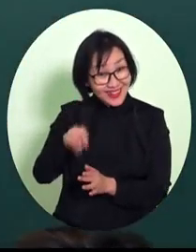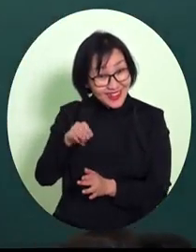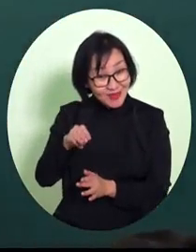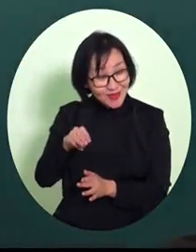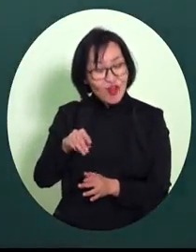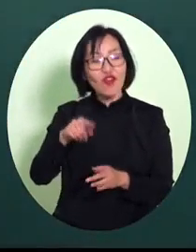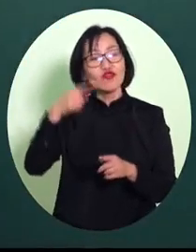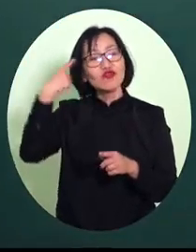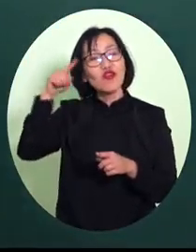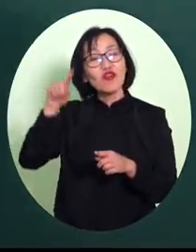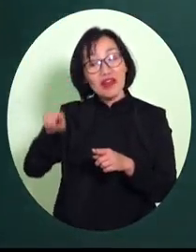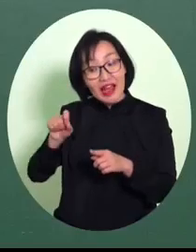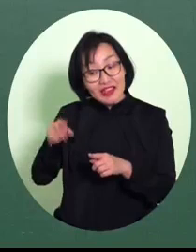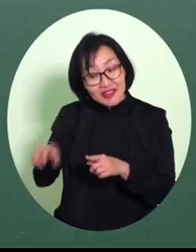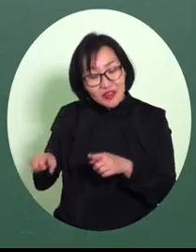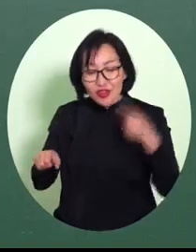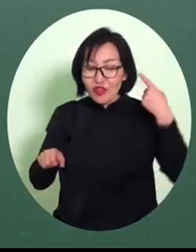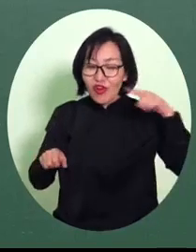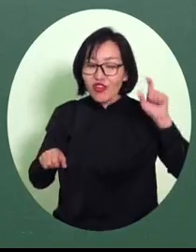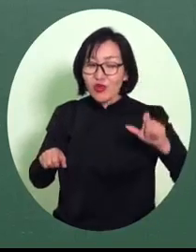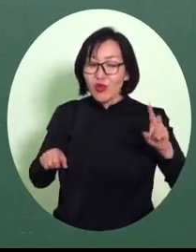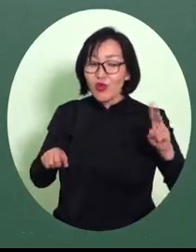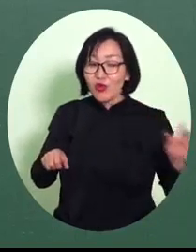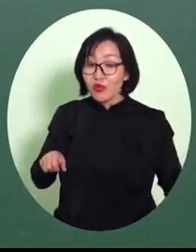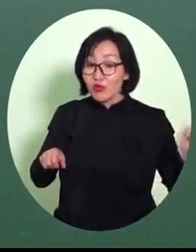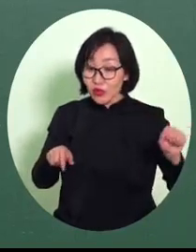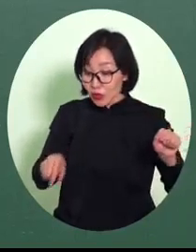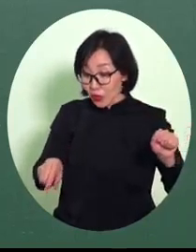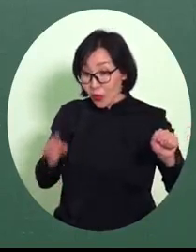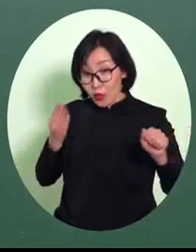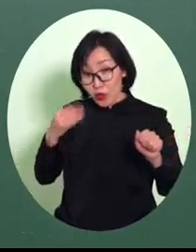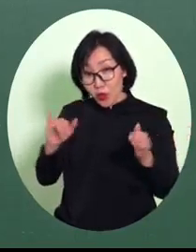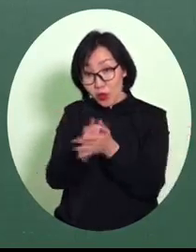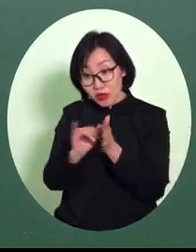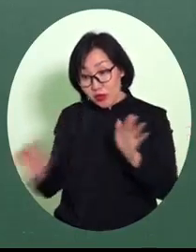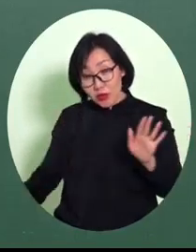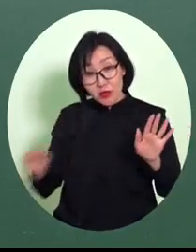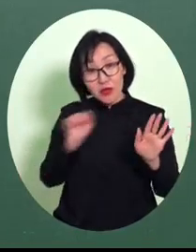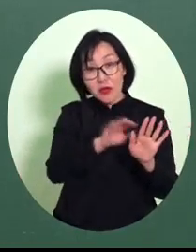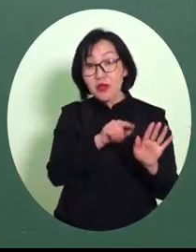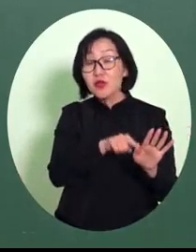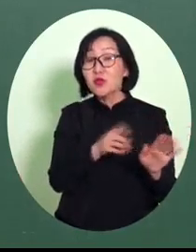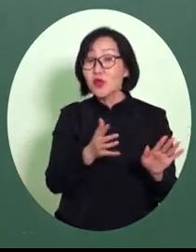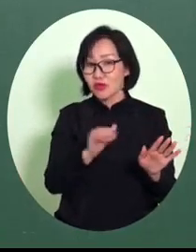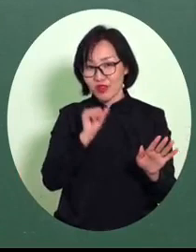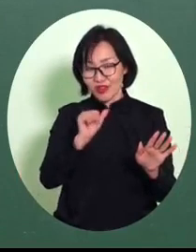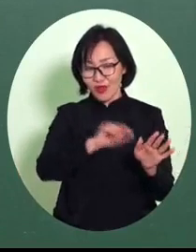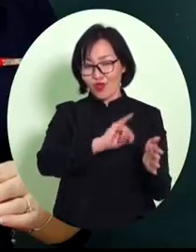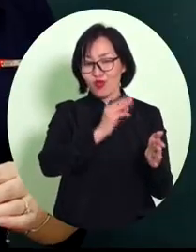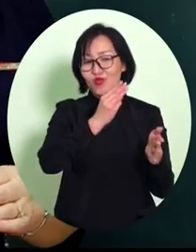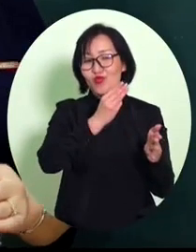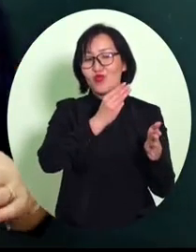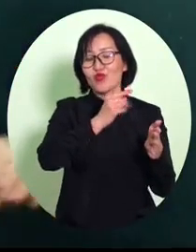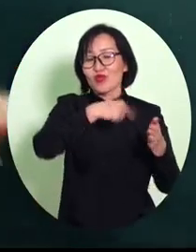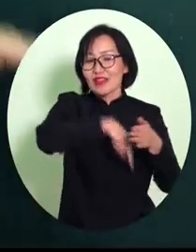За тэгвэл зохиолчийн уран зохиолын хэл шууд утгаар хэлэгдэх ярианы хэл гэж бас байдаг бах